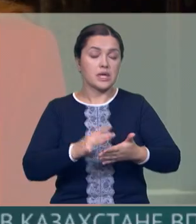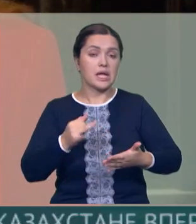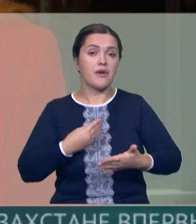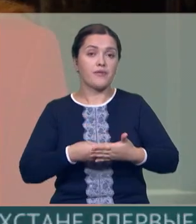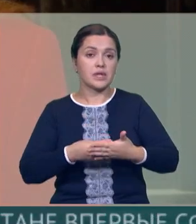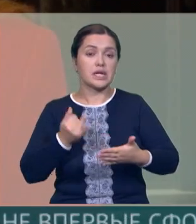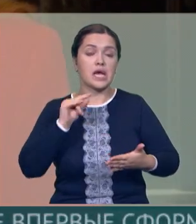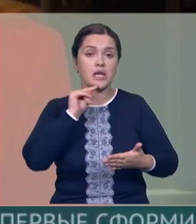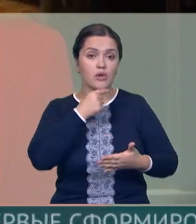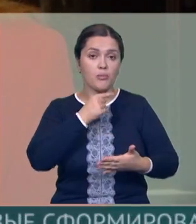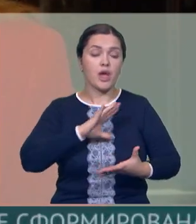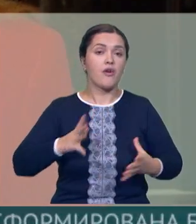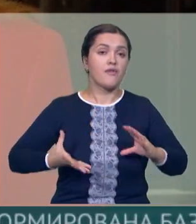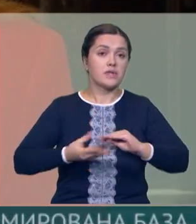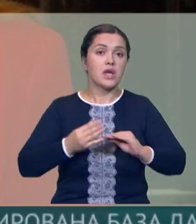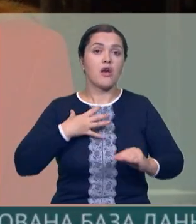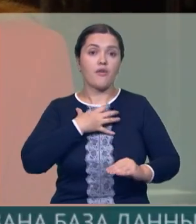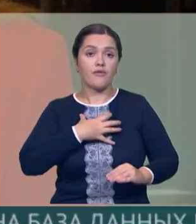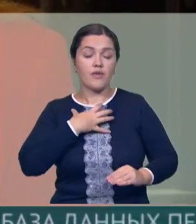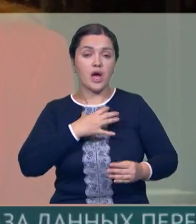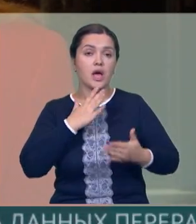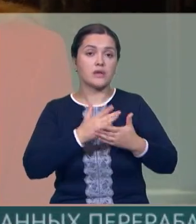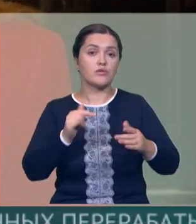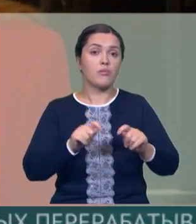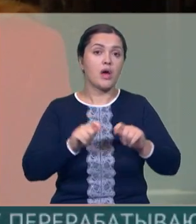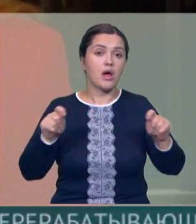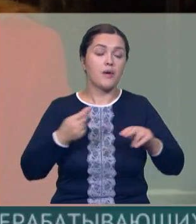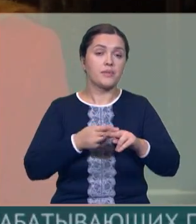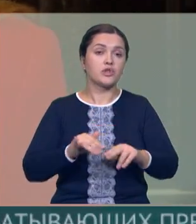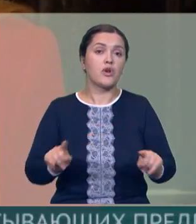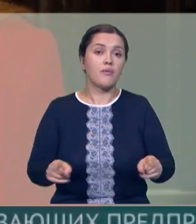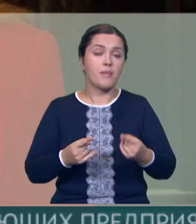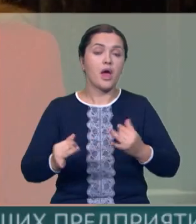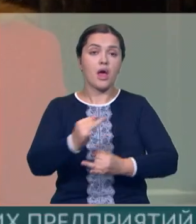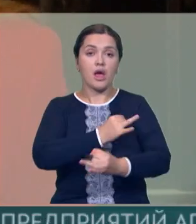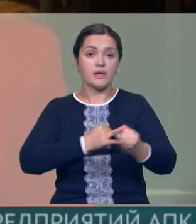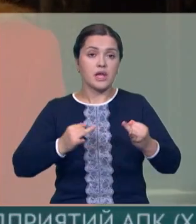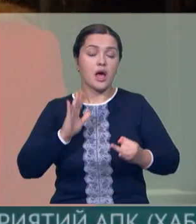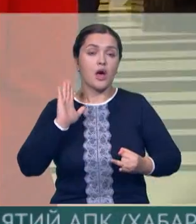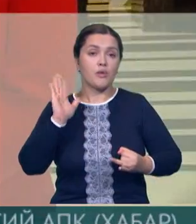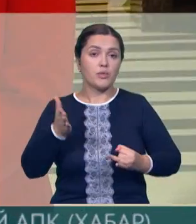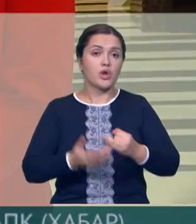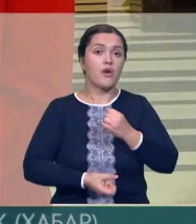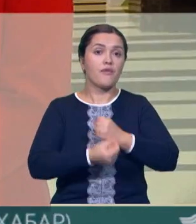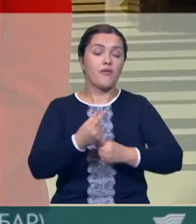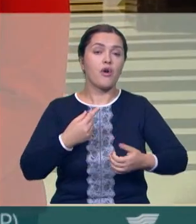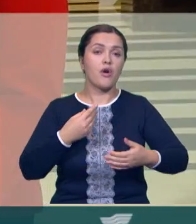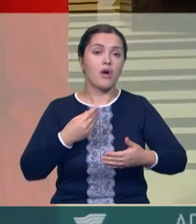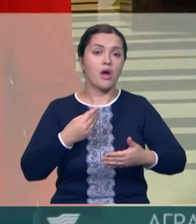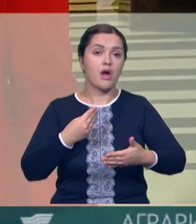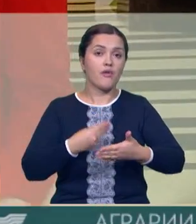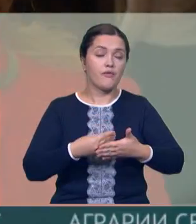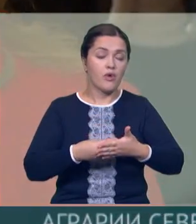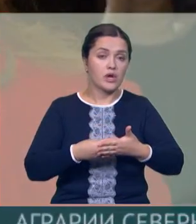и для экономики в целом. И важно вот такую открытую площадку возобновить. Обсуждать будем вызовы фондовый рынок.